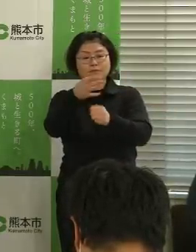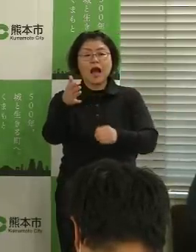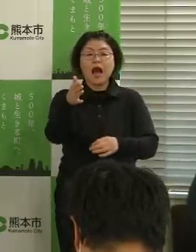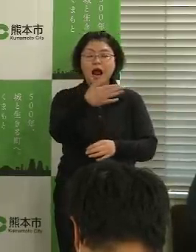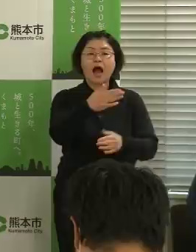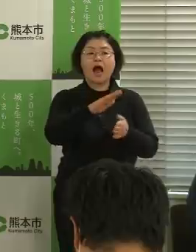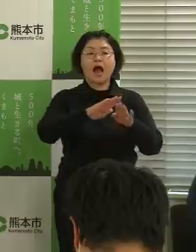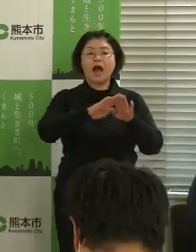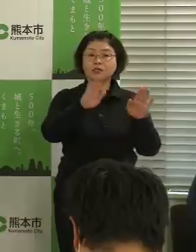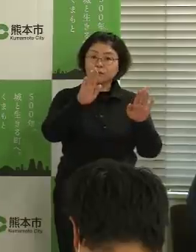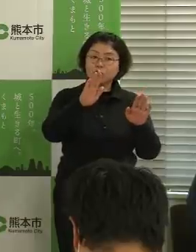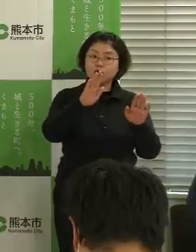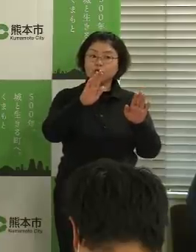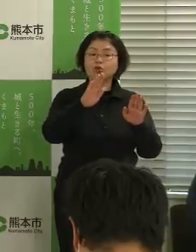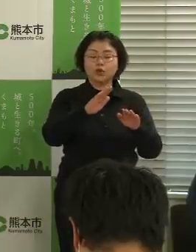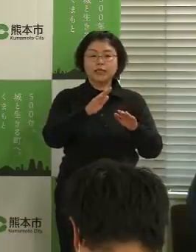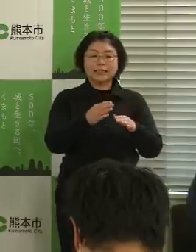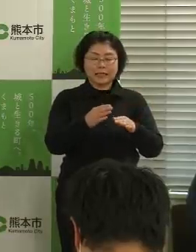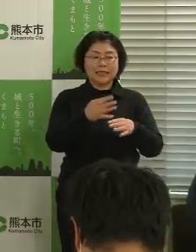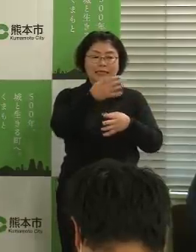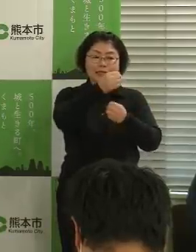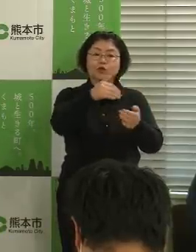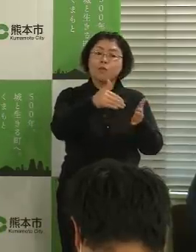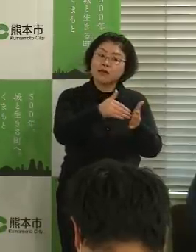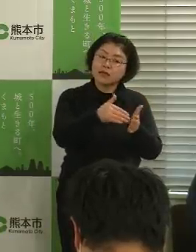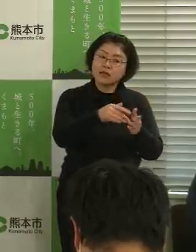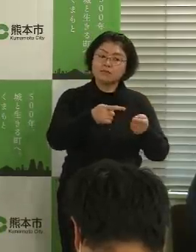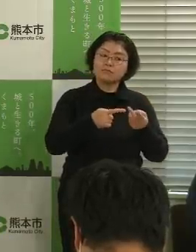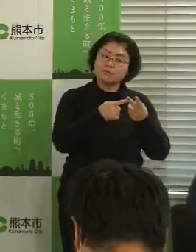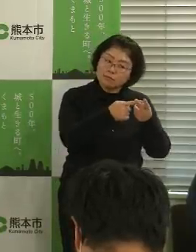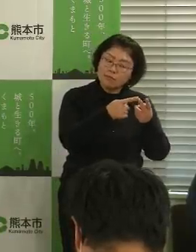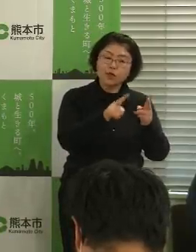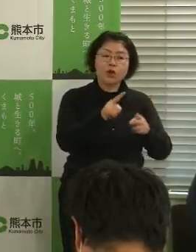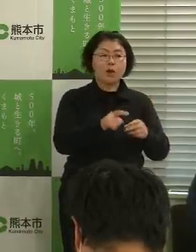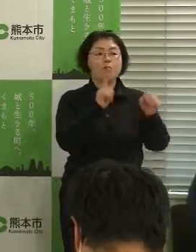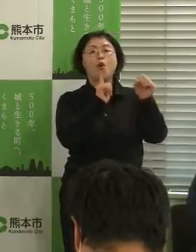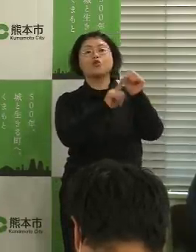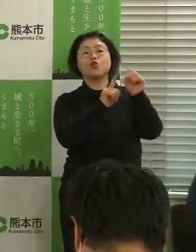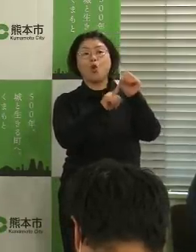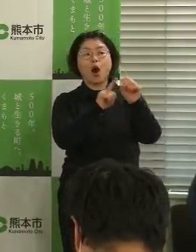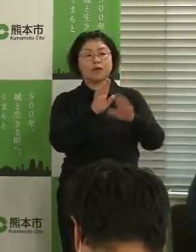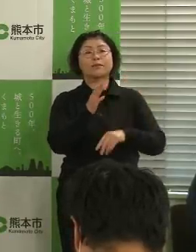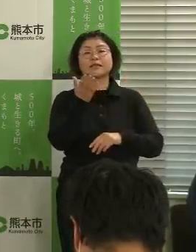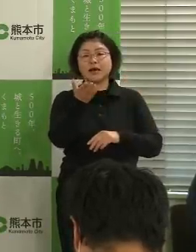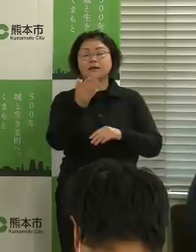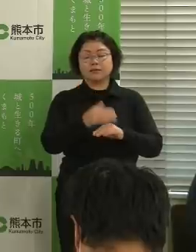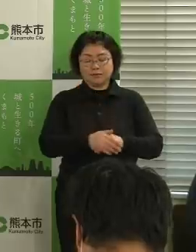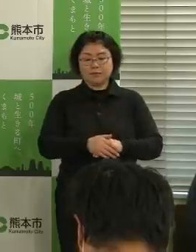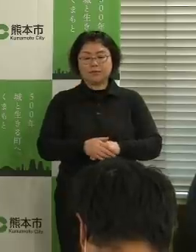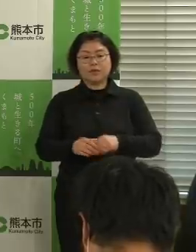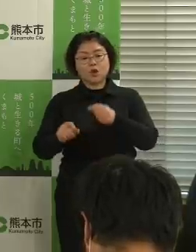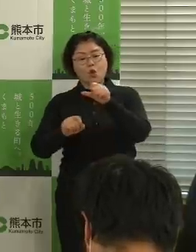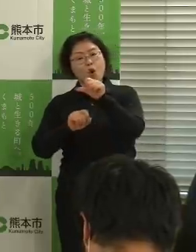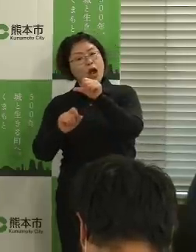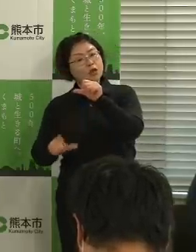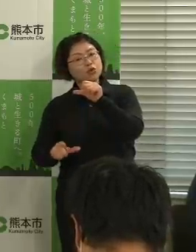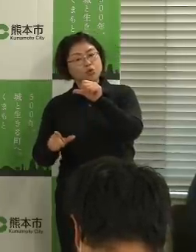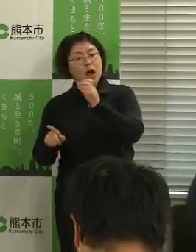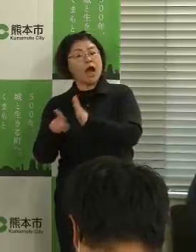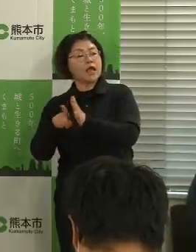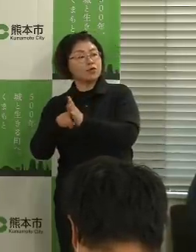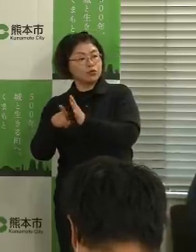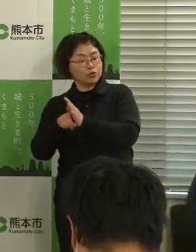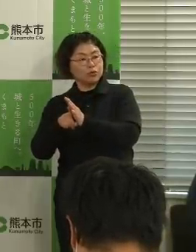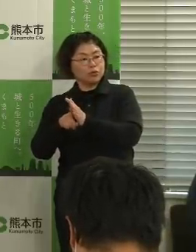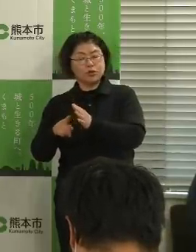今、いつまでにとかっていう目標は今あるんですか？ は い、 あの目標としてはですね、5月の早い時期にですね、